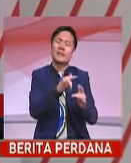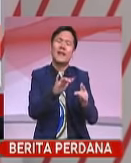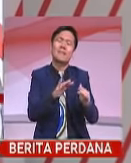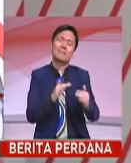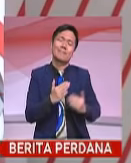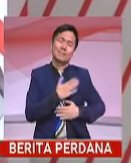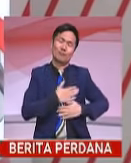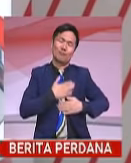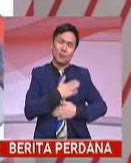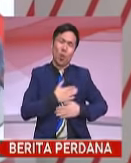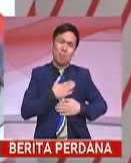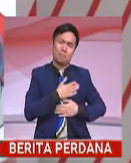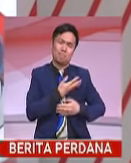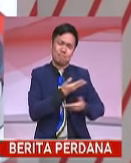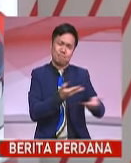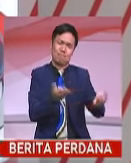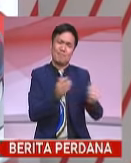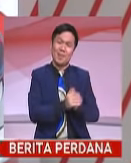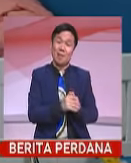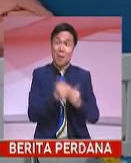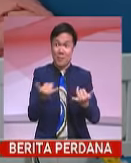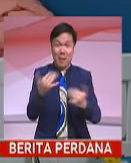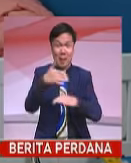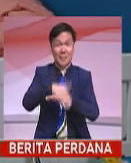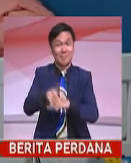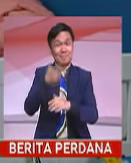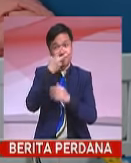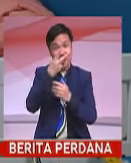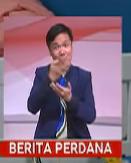kanak-kanak boleh tengok. And yeah, kena tengok malam ni.